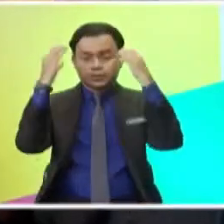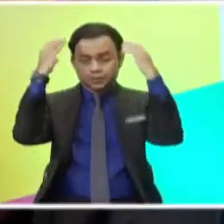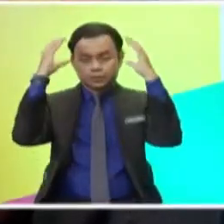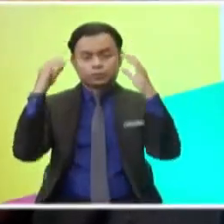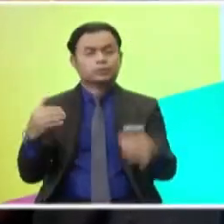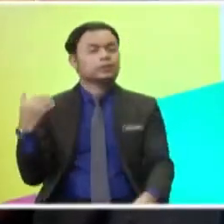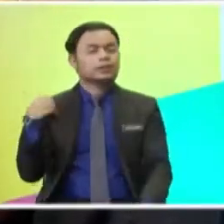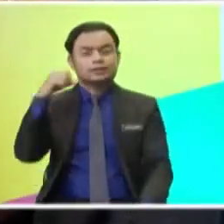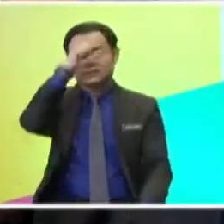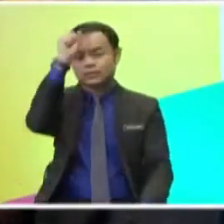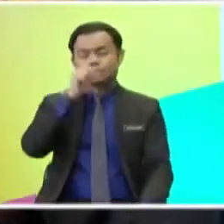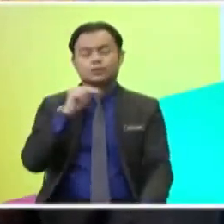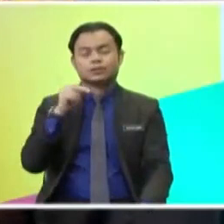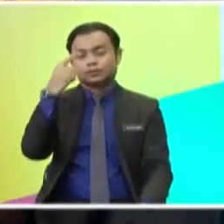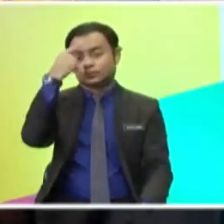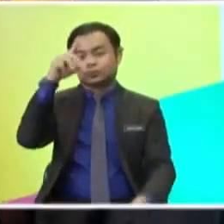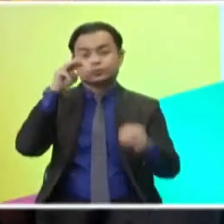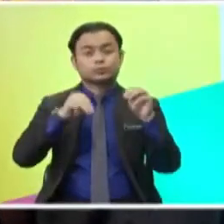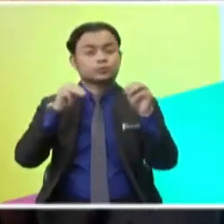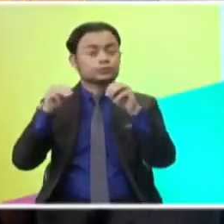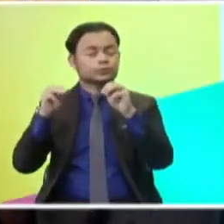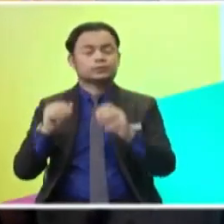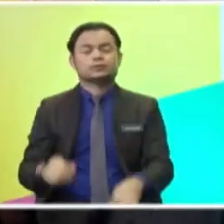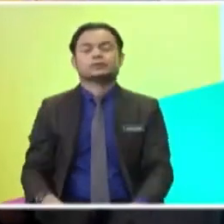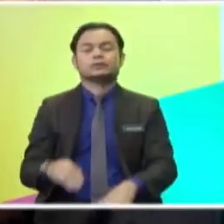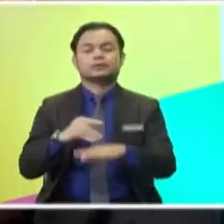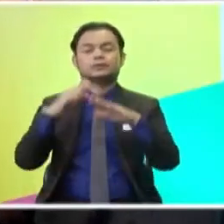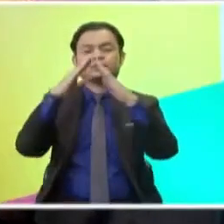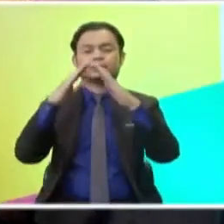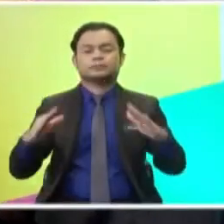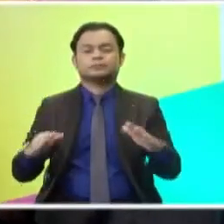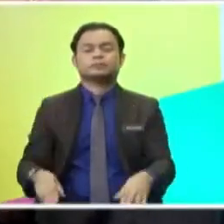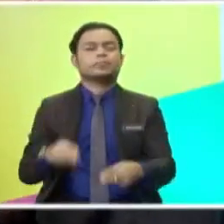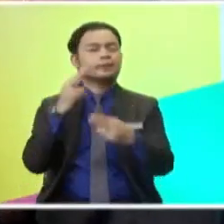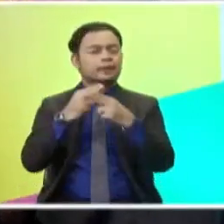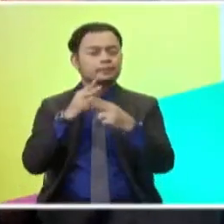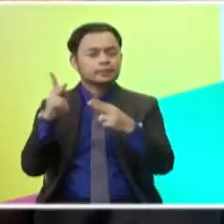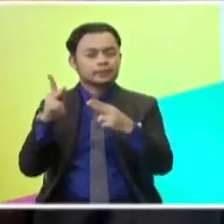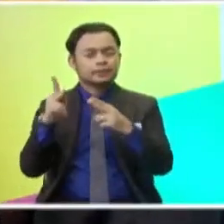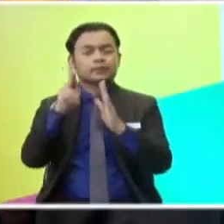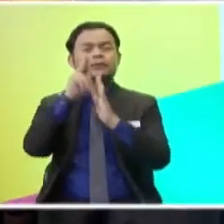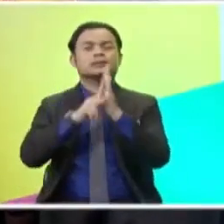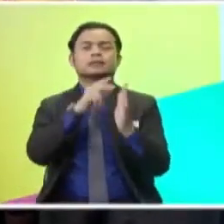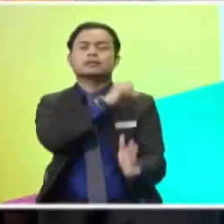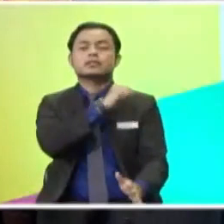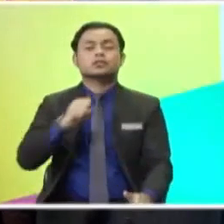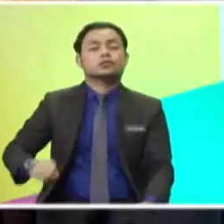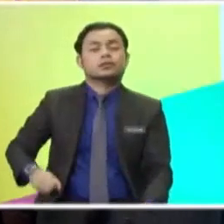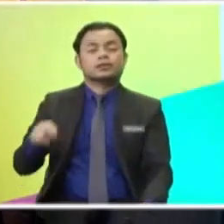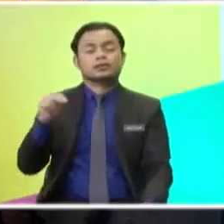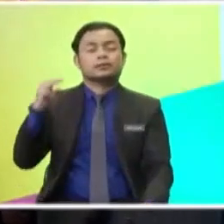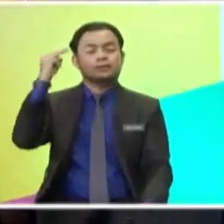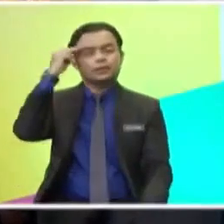emas kepada murid-murid di rumah. Namakan Kesultanan Melayu yang paling awal di negara